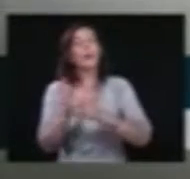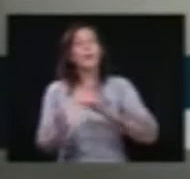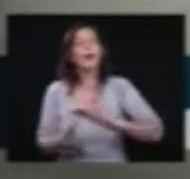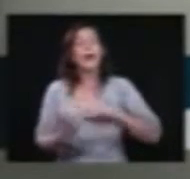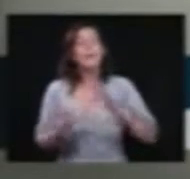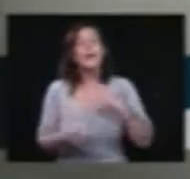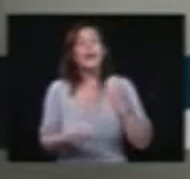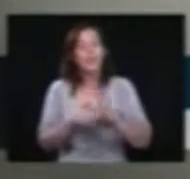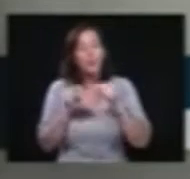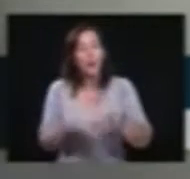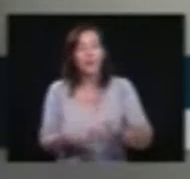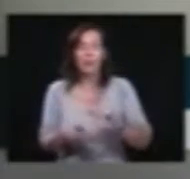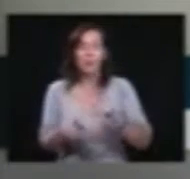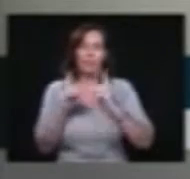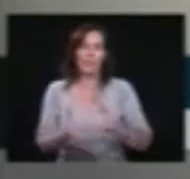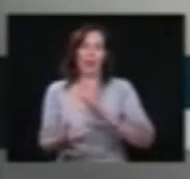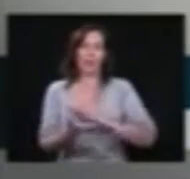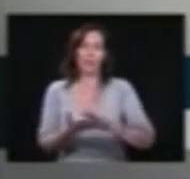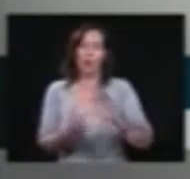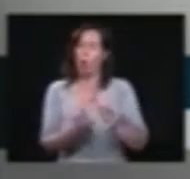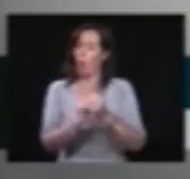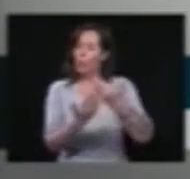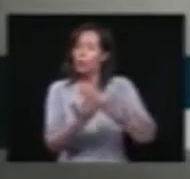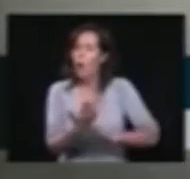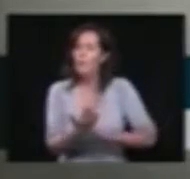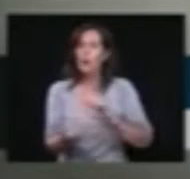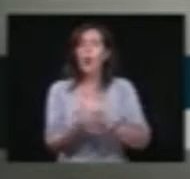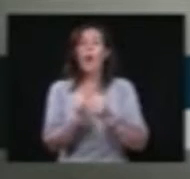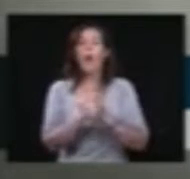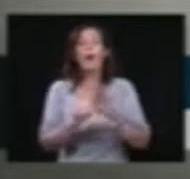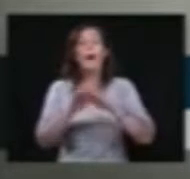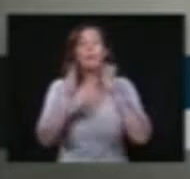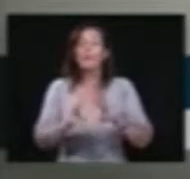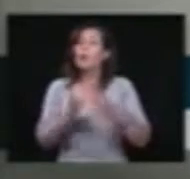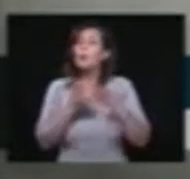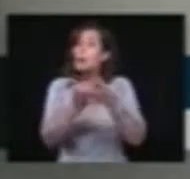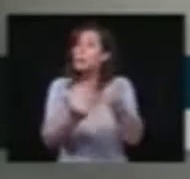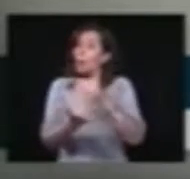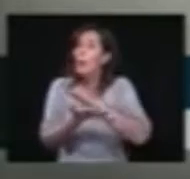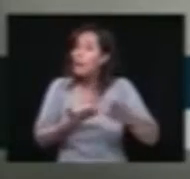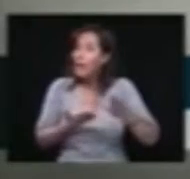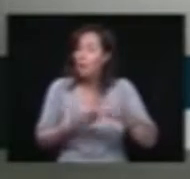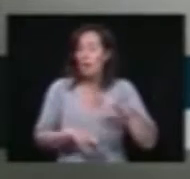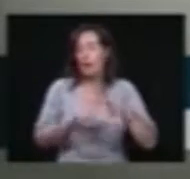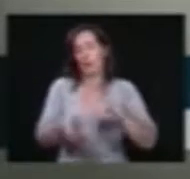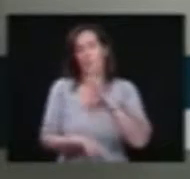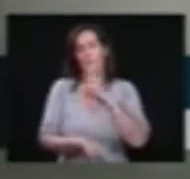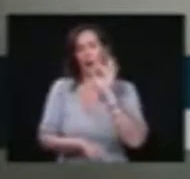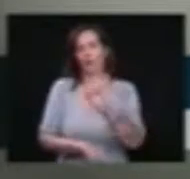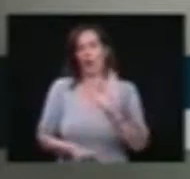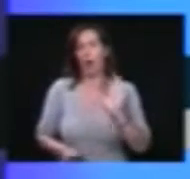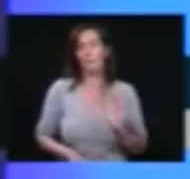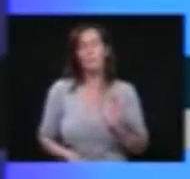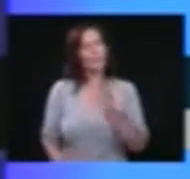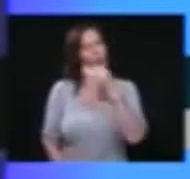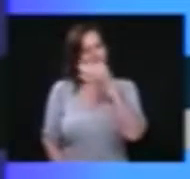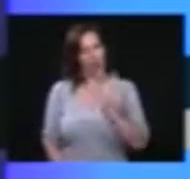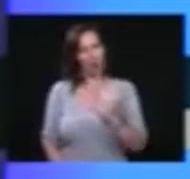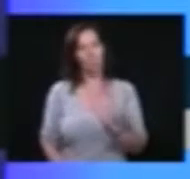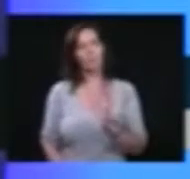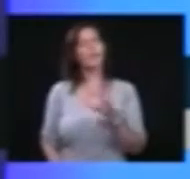איך לממש את זה בצורה פשוטה, אם זה למלא את הטופס, ואם זה גם גופים שיכולים לעזור לך בחינם לטפל בבעיה האישית שלך. אז בואו נדבר